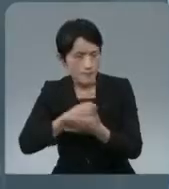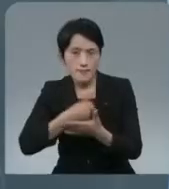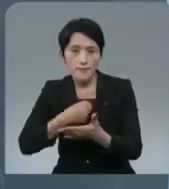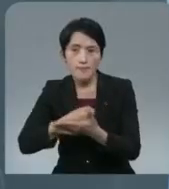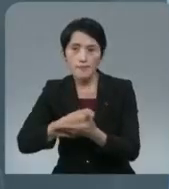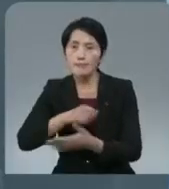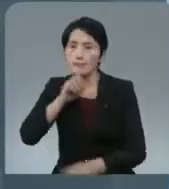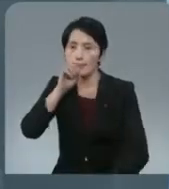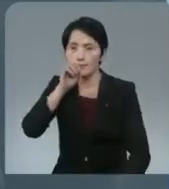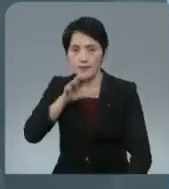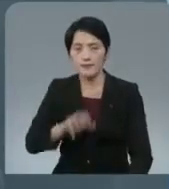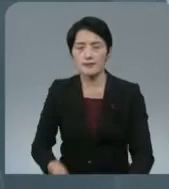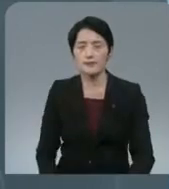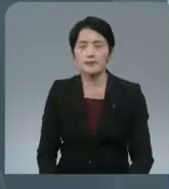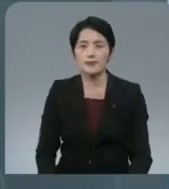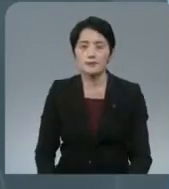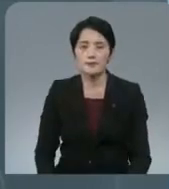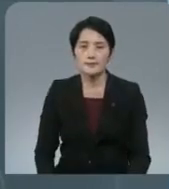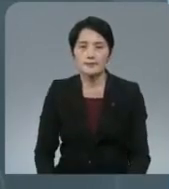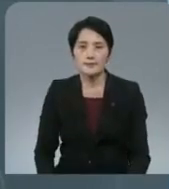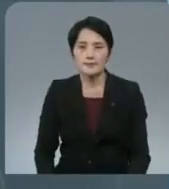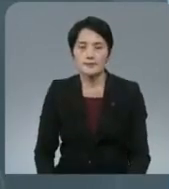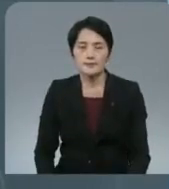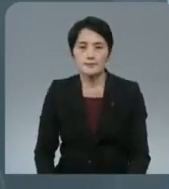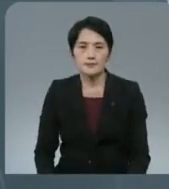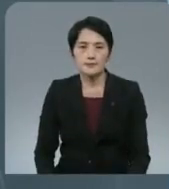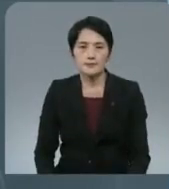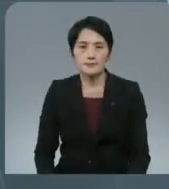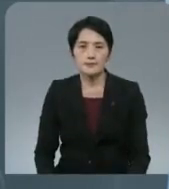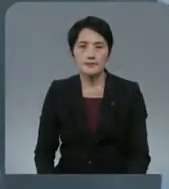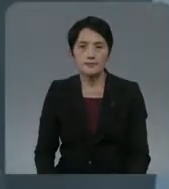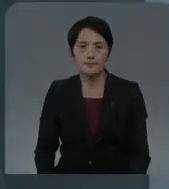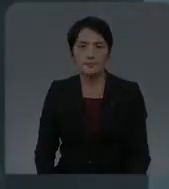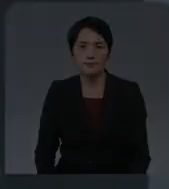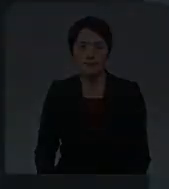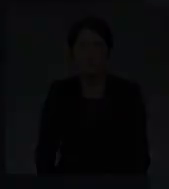demande de la communauté internationale qui souhaite la paix dans la péninsule.